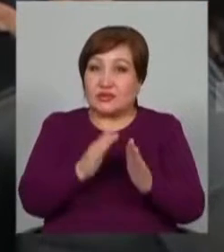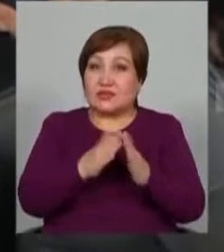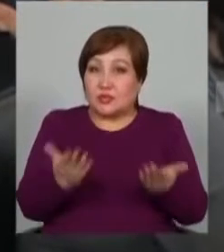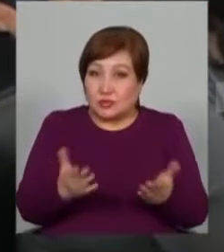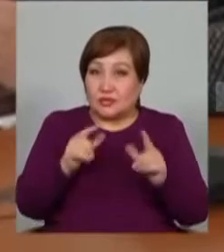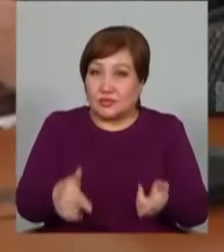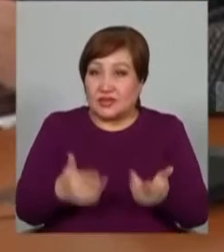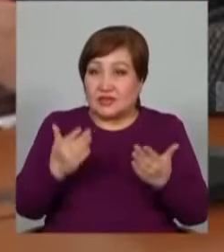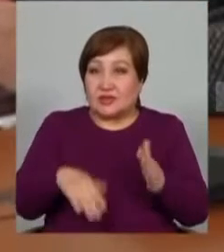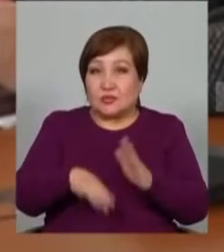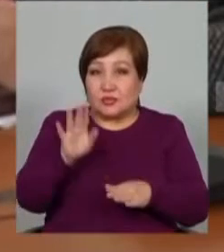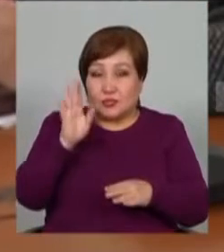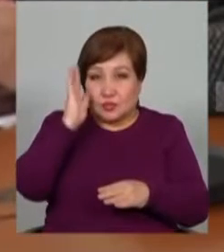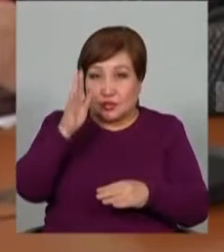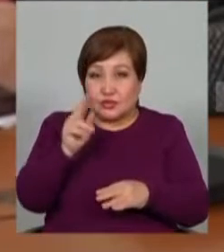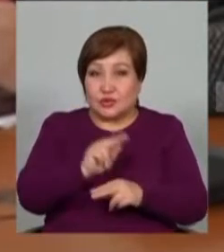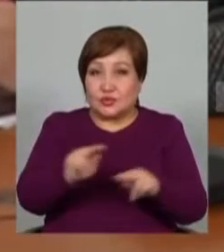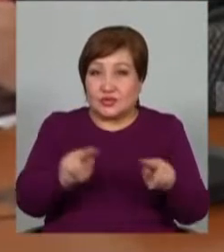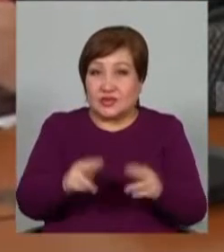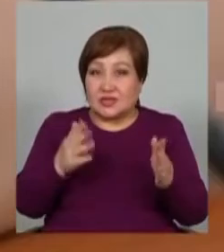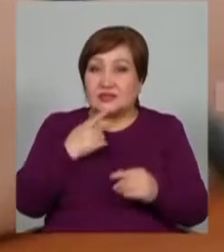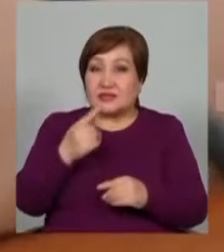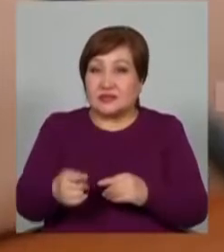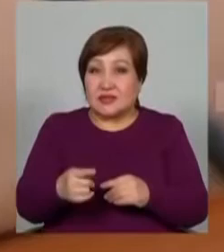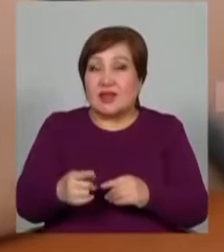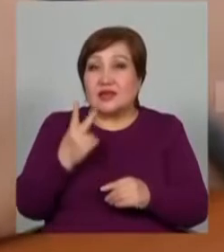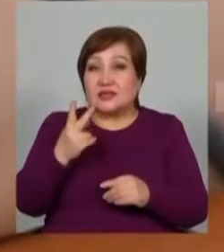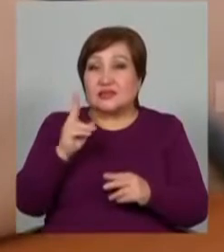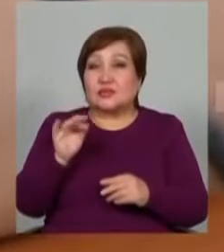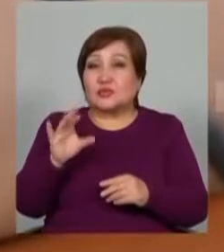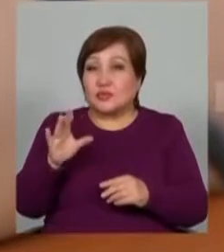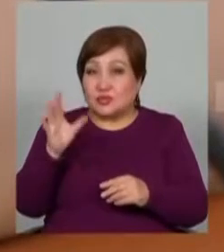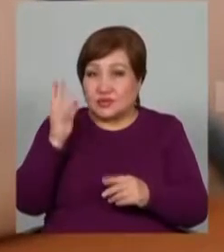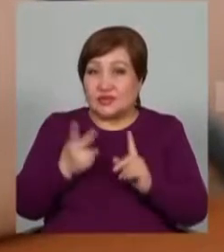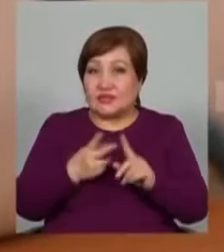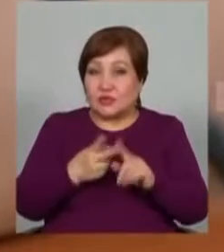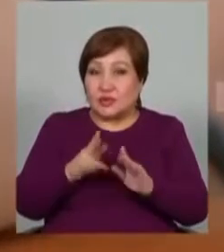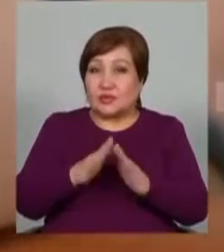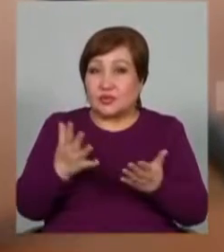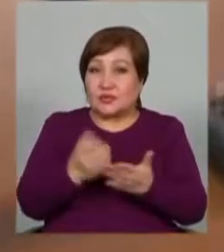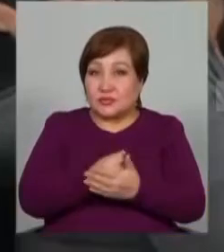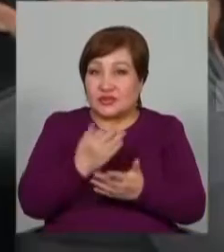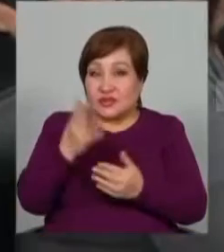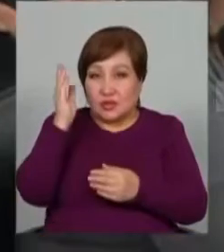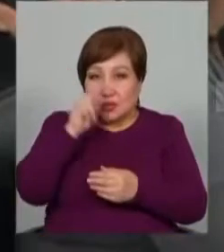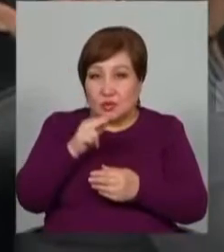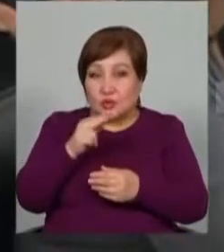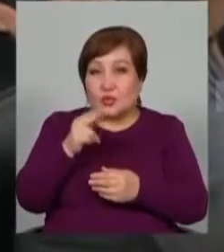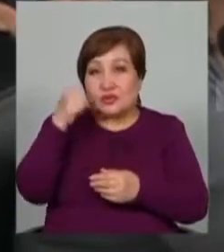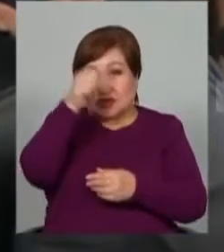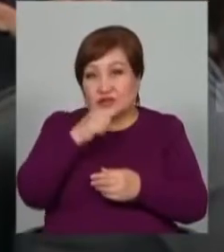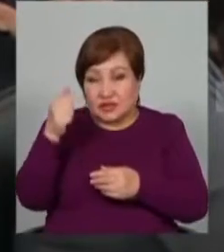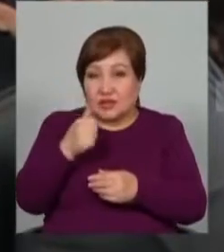бірінші курста оқиды. Бастапқыда қашықтан оқуға болады деген естіп, бәрі құжаттарын осында тапсырған. Енді оқу жылының ортасында дәстүрлі